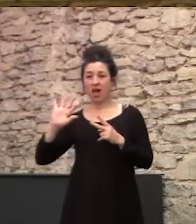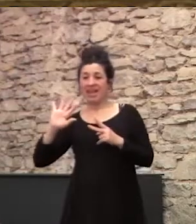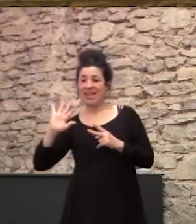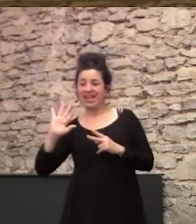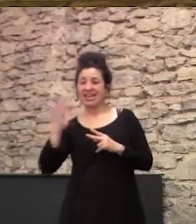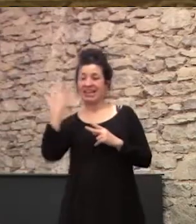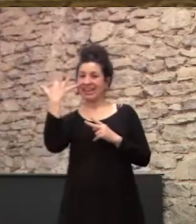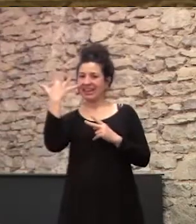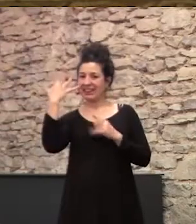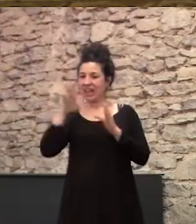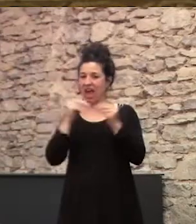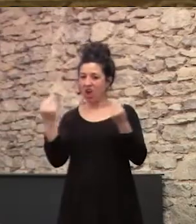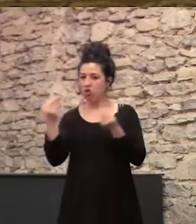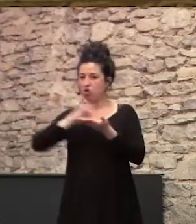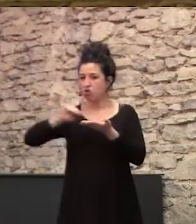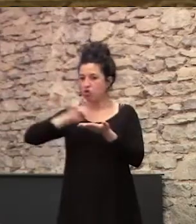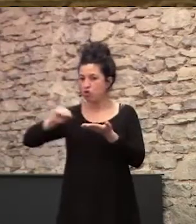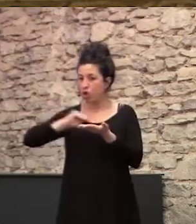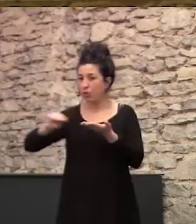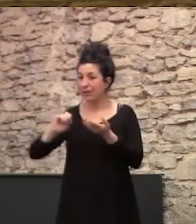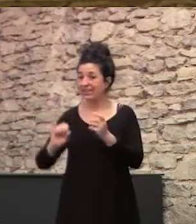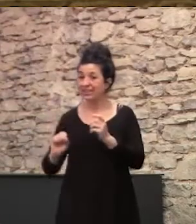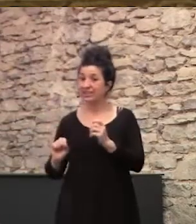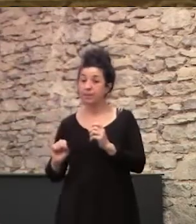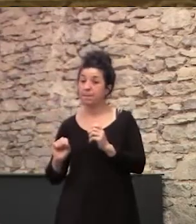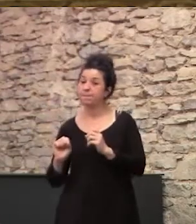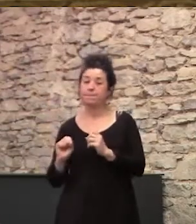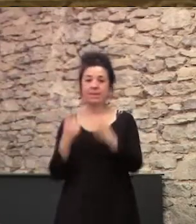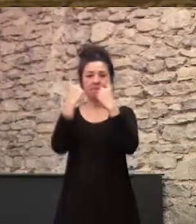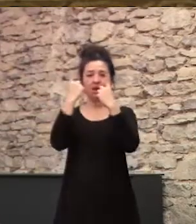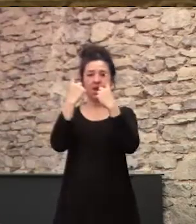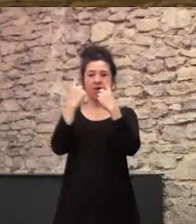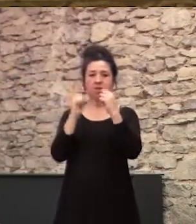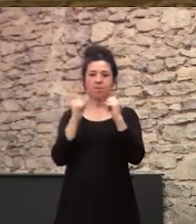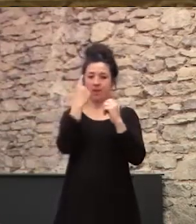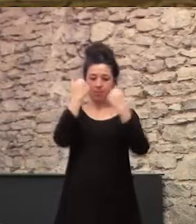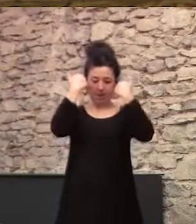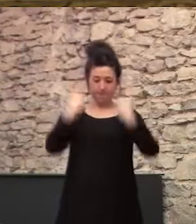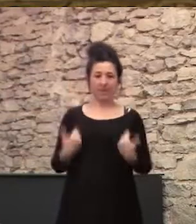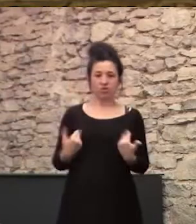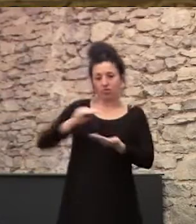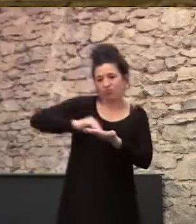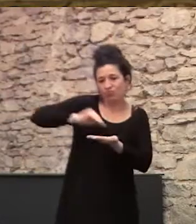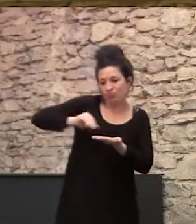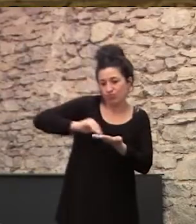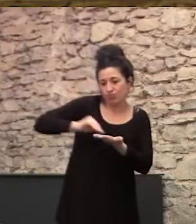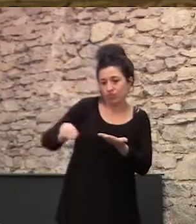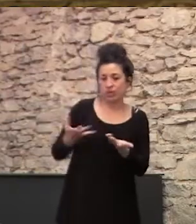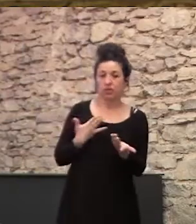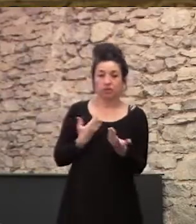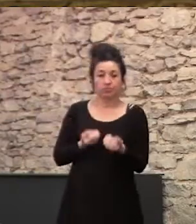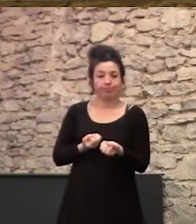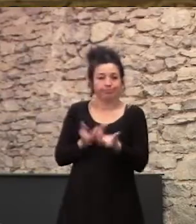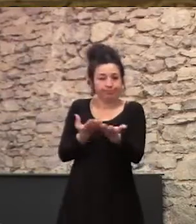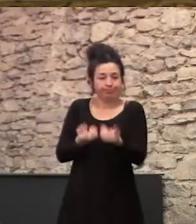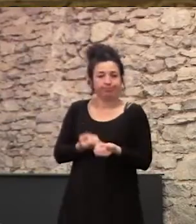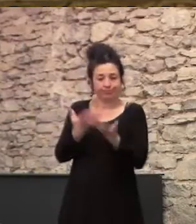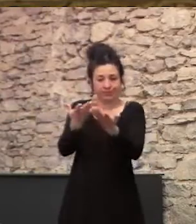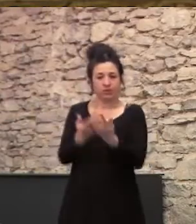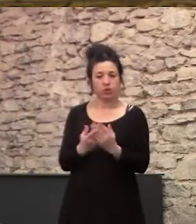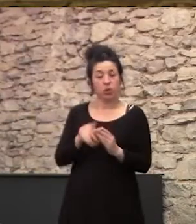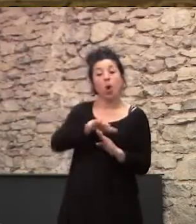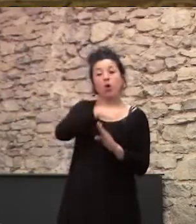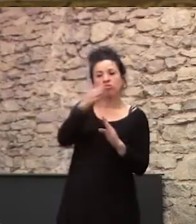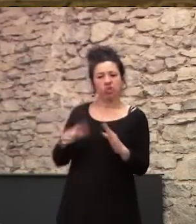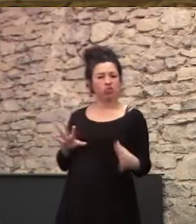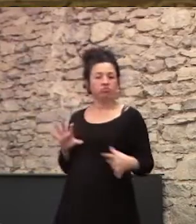aldiz idatzi duela lehenengo pertsona orduan. Lehenengo pertsonarena eta tonuare ikuspegiaren ez daukazertan lotuta